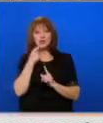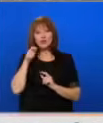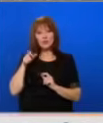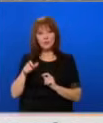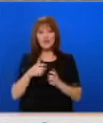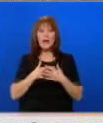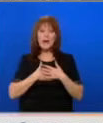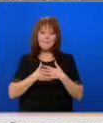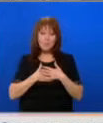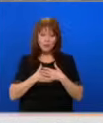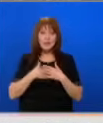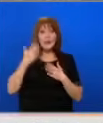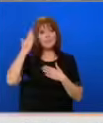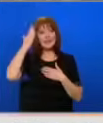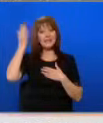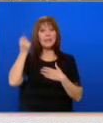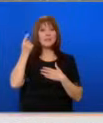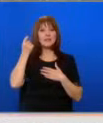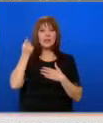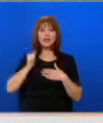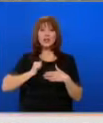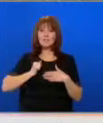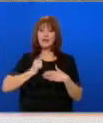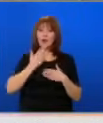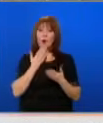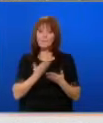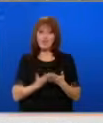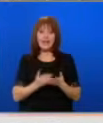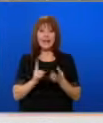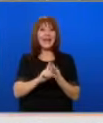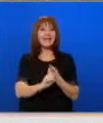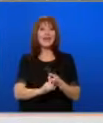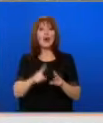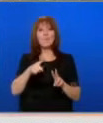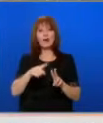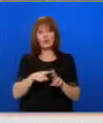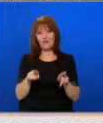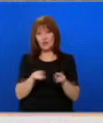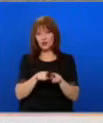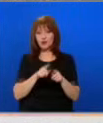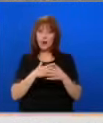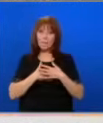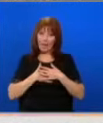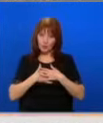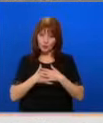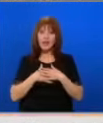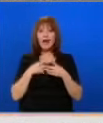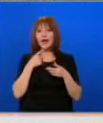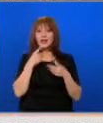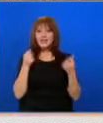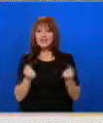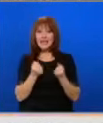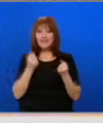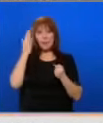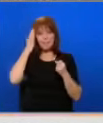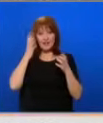господин министър-председател, че спазихте обещанието си. Кирил Петков също благодари на Рюте. Той каза, че с действията си